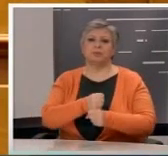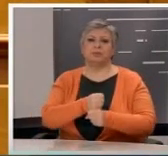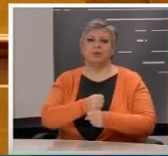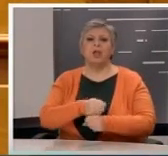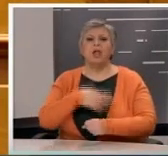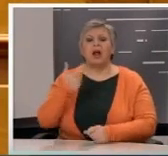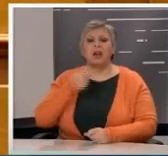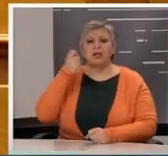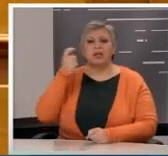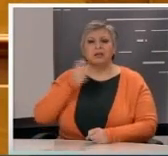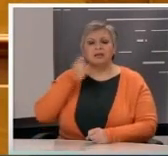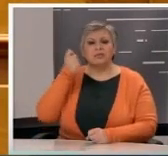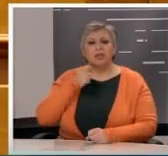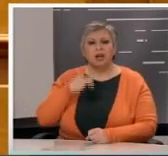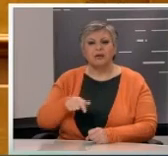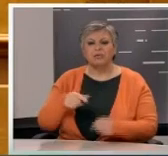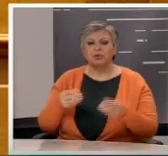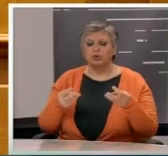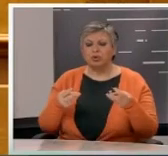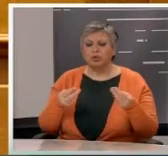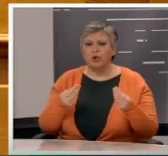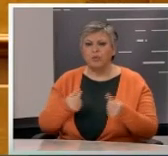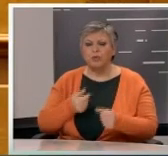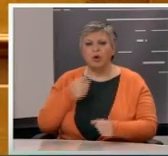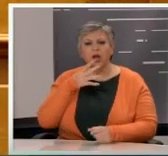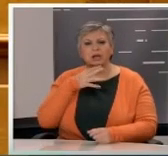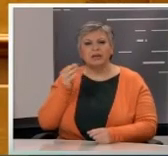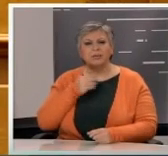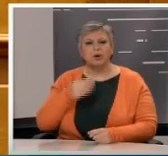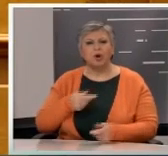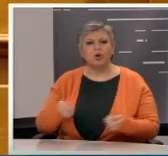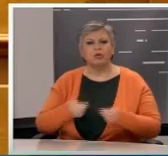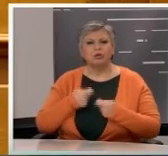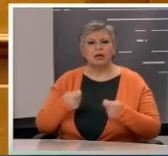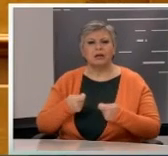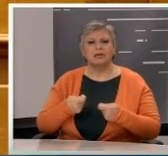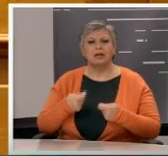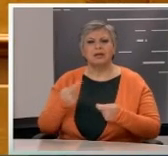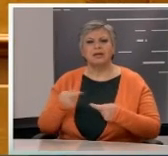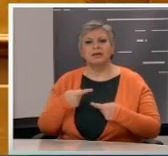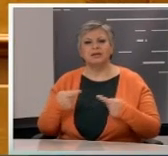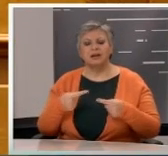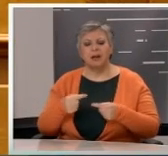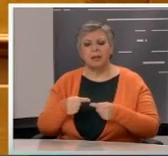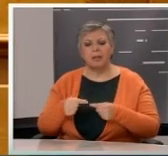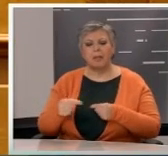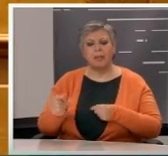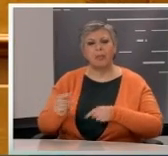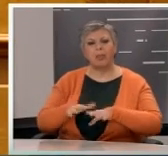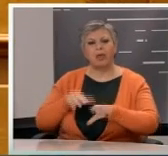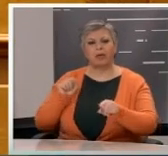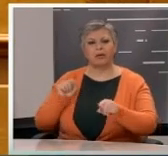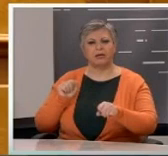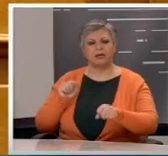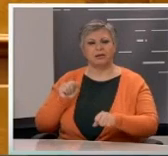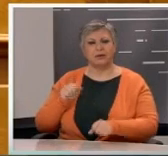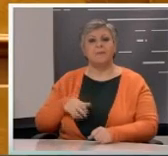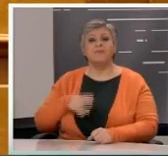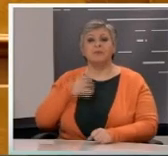επιχειρείτε ακριβώς αυτόν τον πολιτικό αντιπερισπασμό? Διότι βρίσκεστε σε απολύτως δεινή